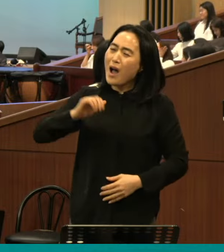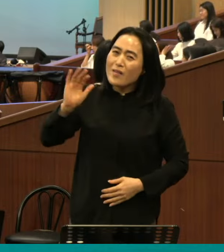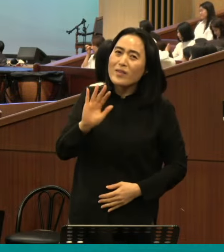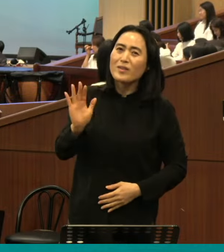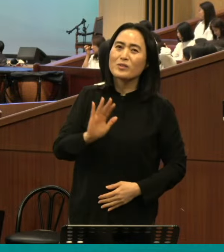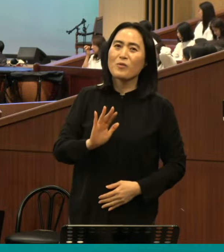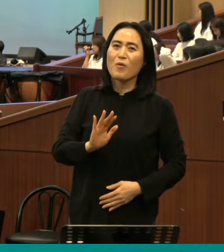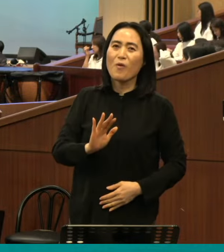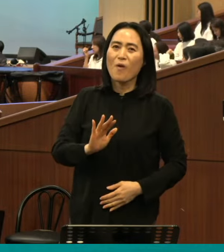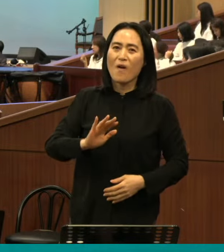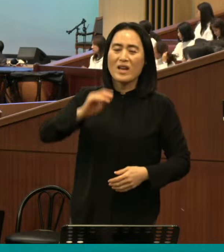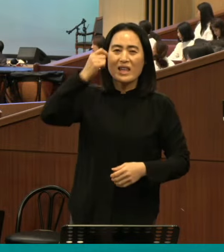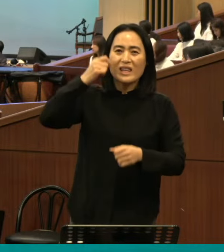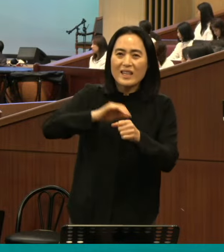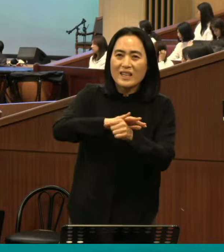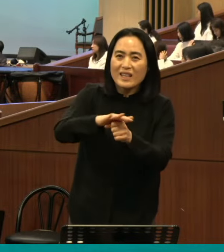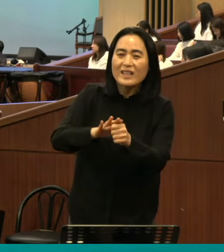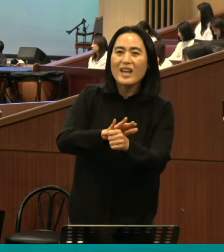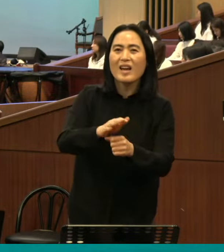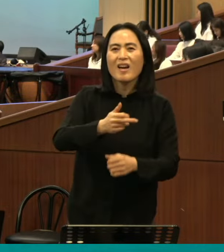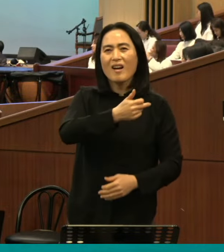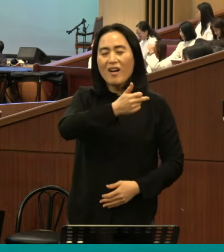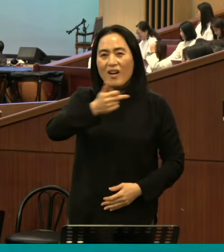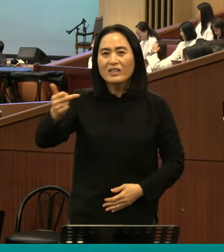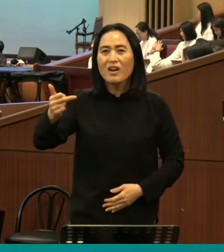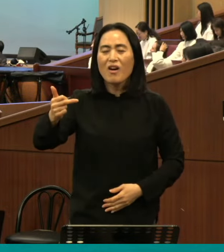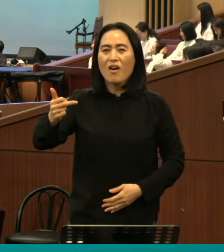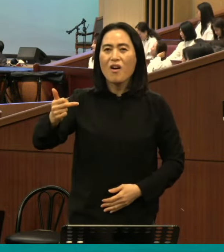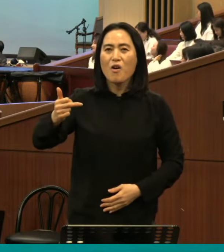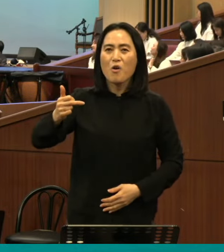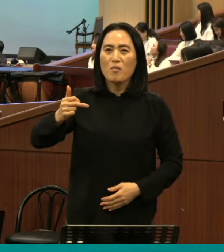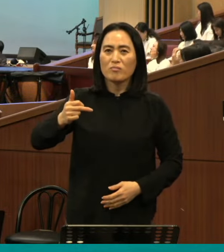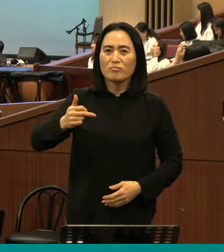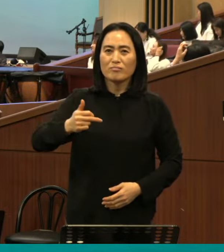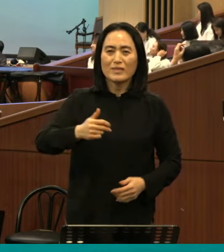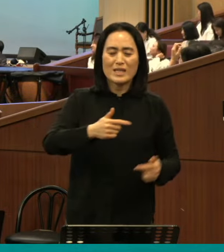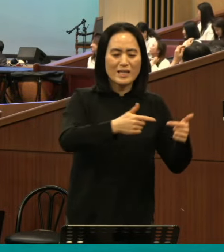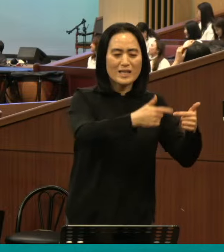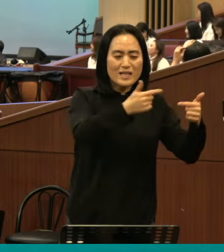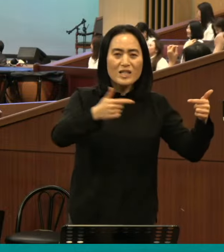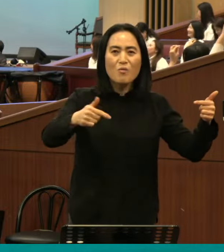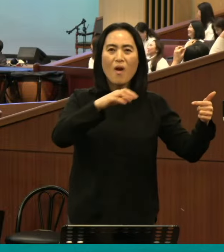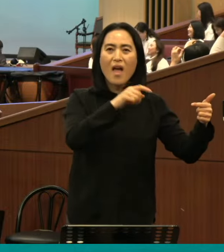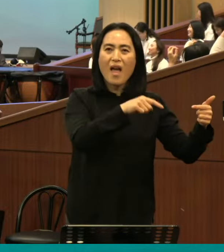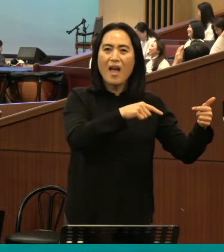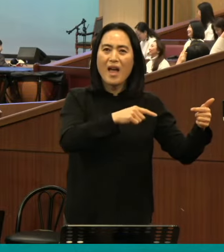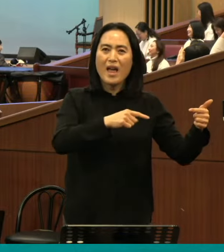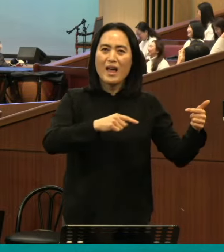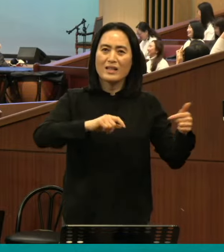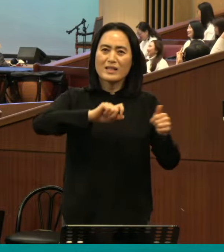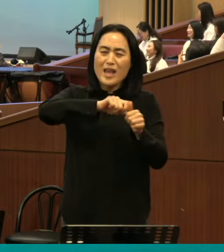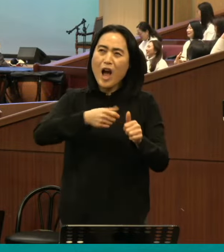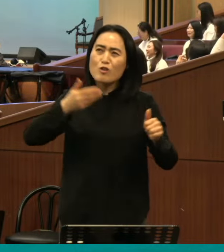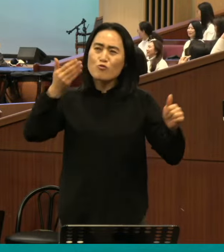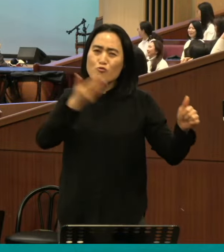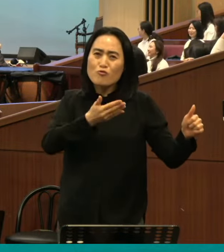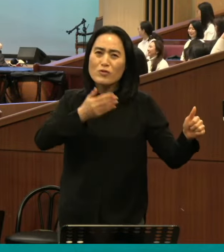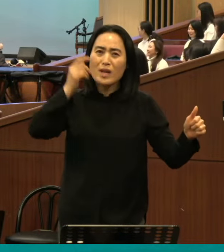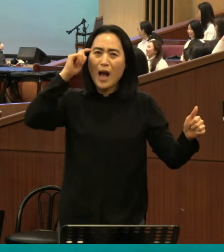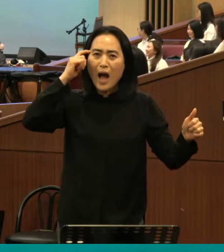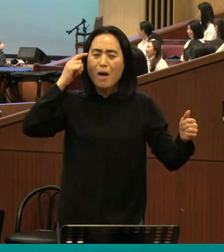노하기를 더디하시며 이내가 뜻을 돌이켜 재앙을